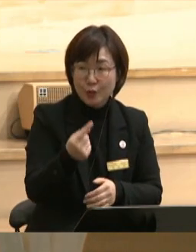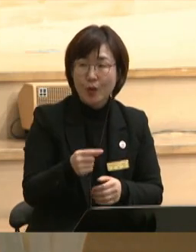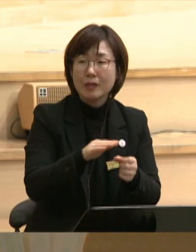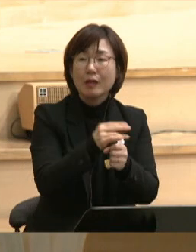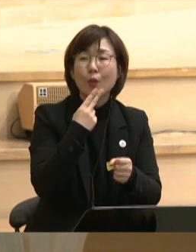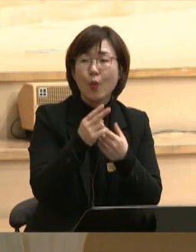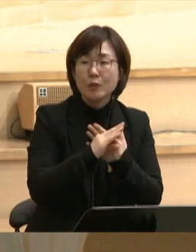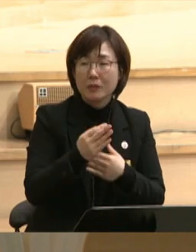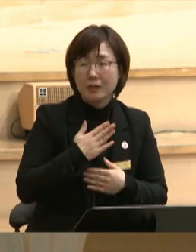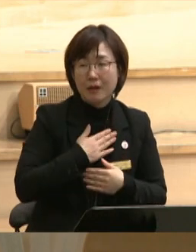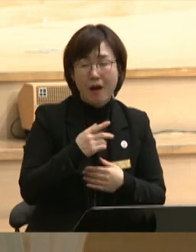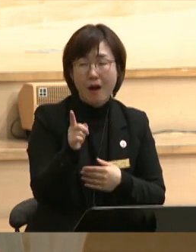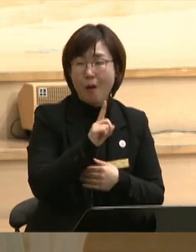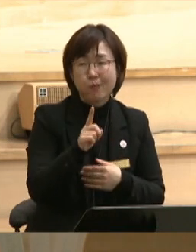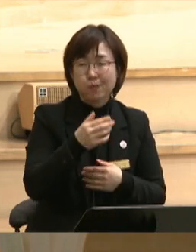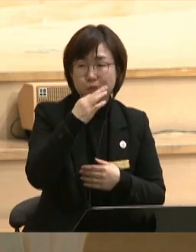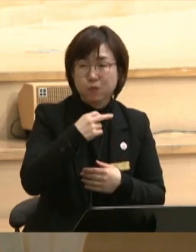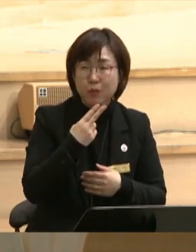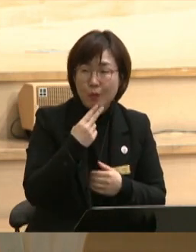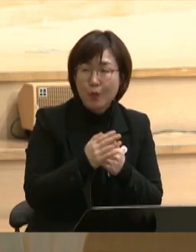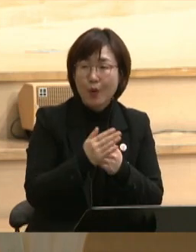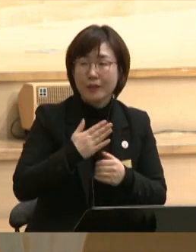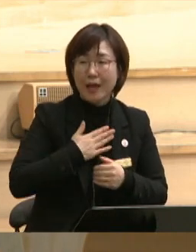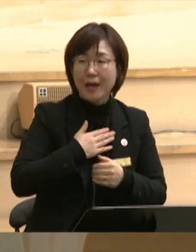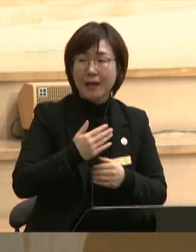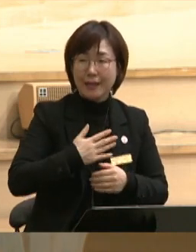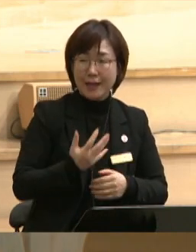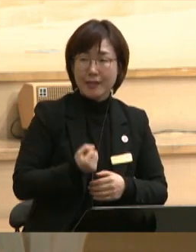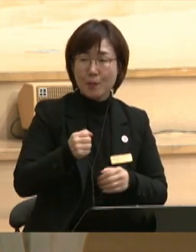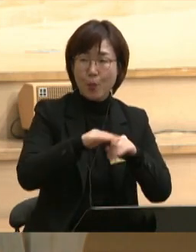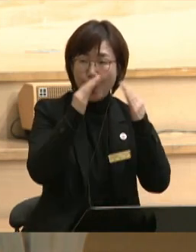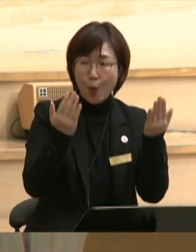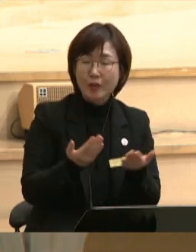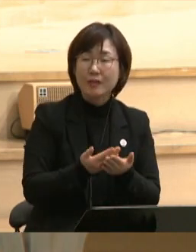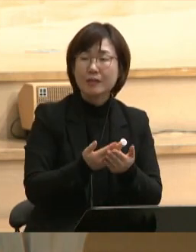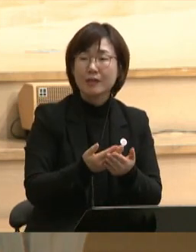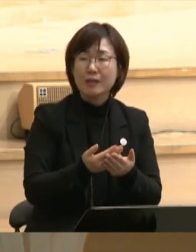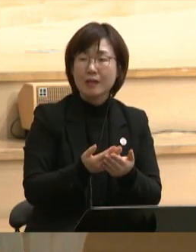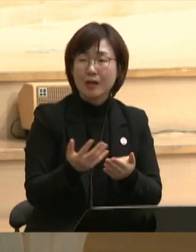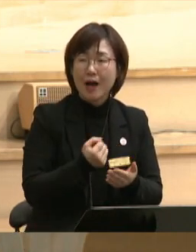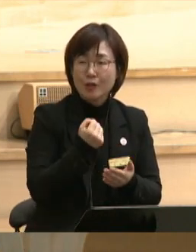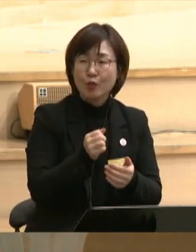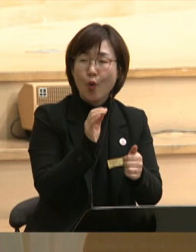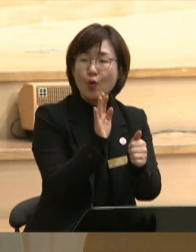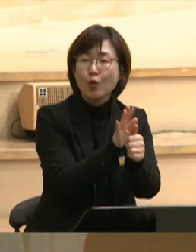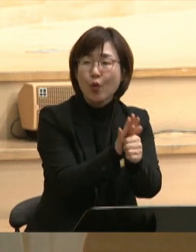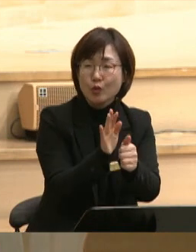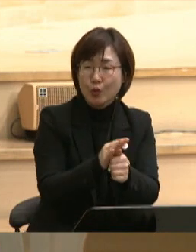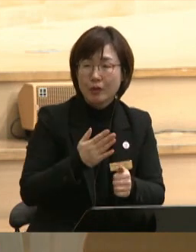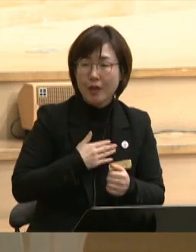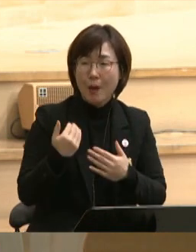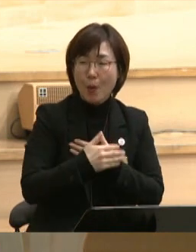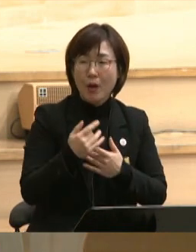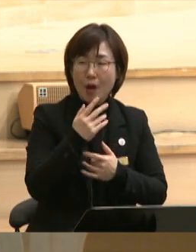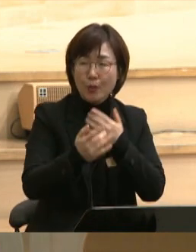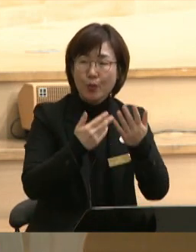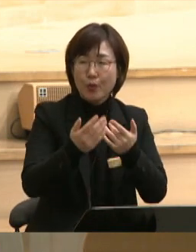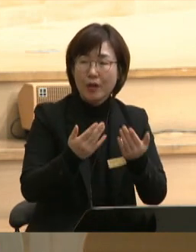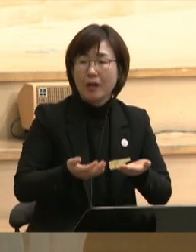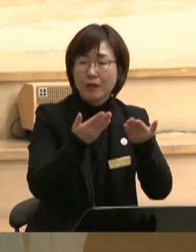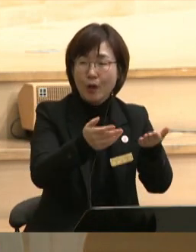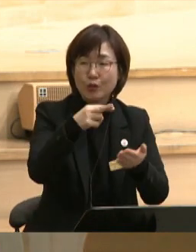사랑이 없으면 내가 아무것도 아니요 내가 네게 있는 모든 것으로 구제하고 또 내 몸을 불사르게